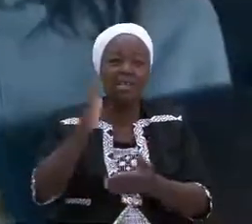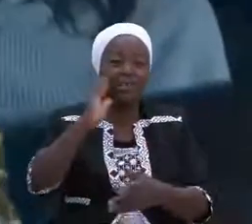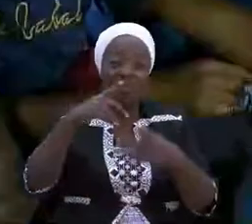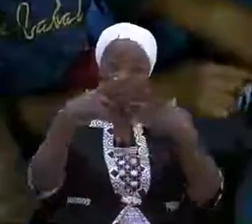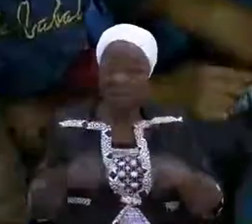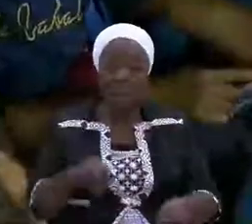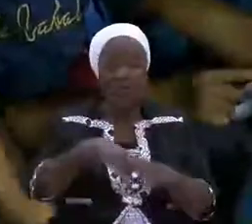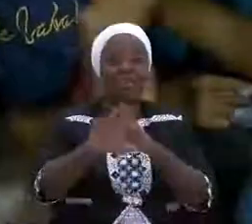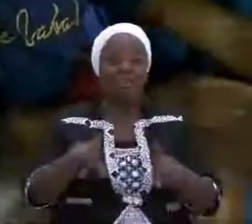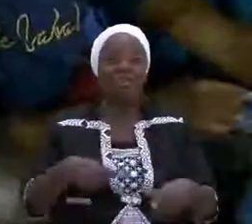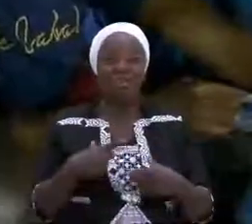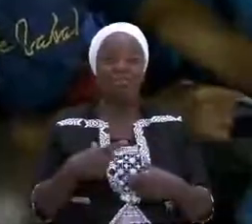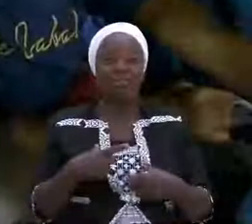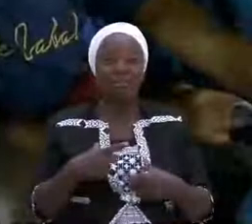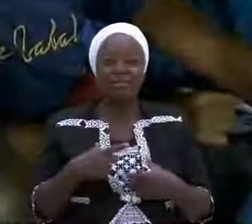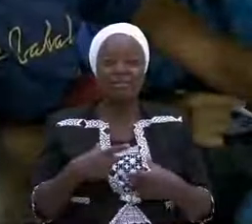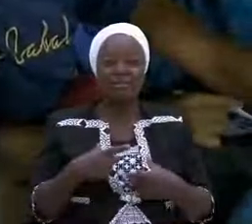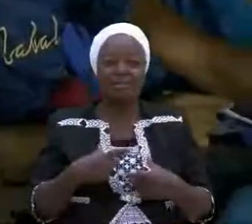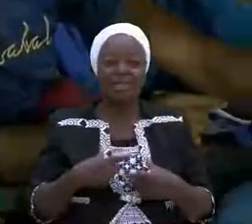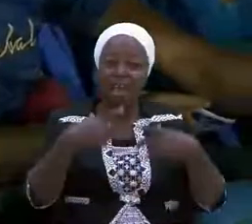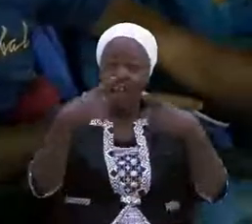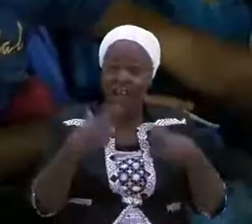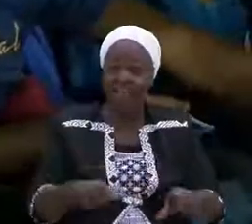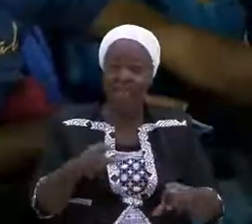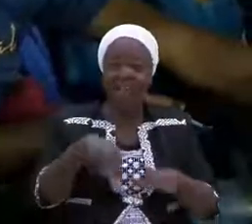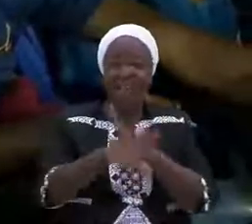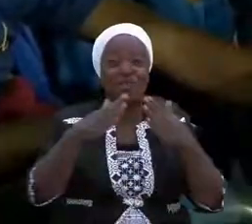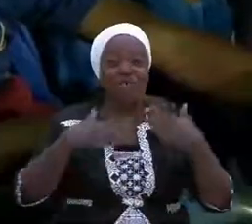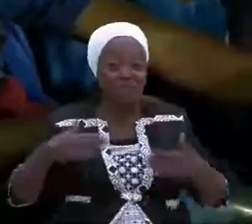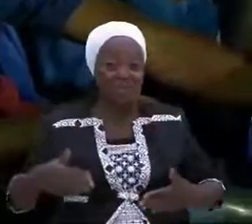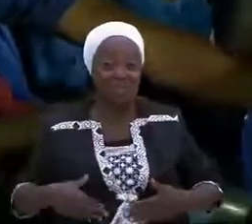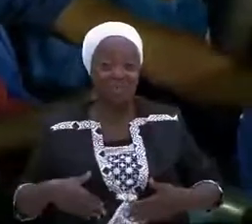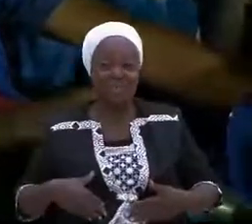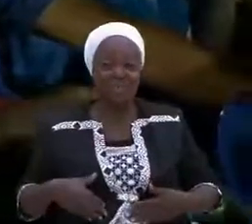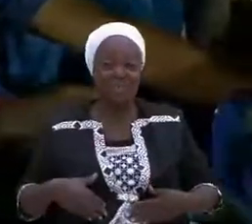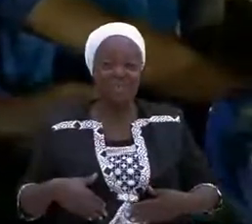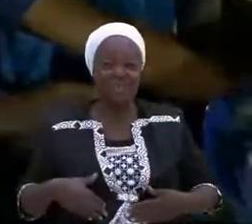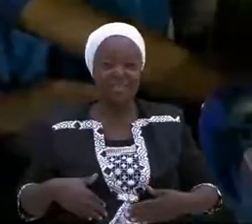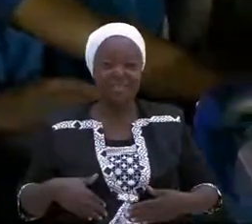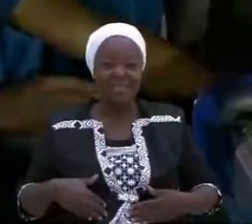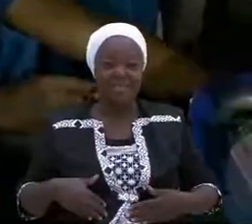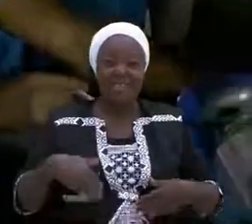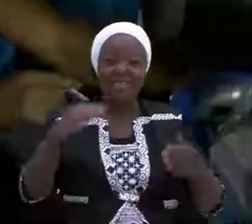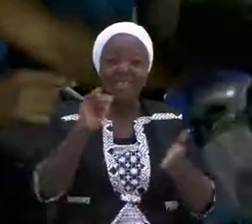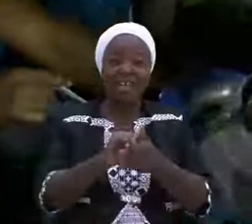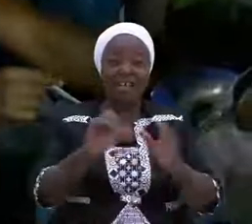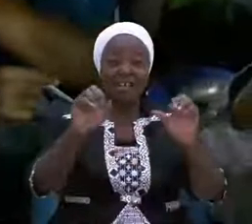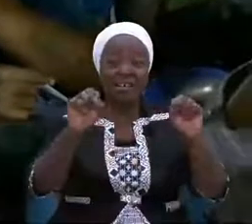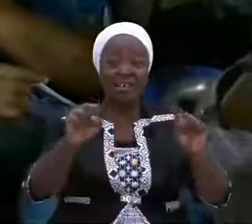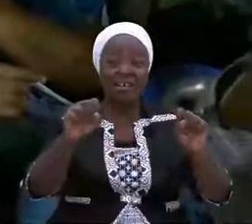Ça va se passer dans ta vie. Ça va se produire dans ta famille. La